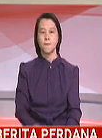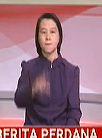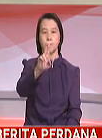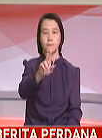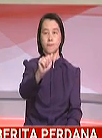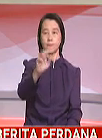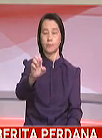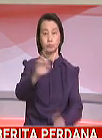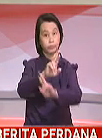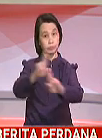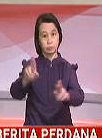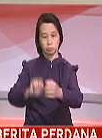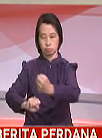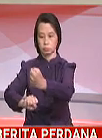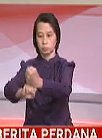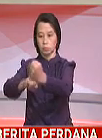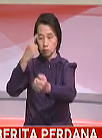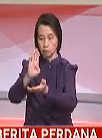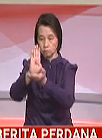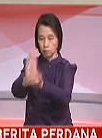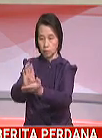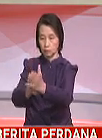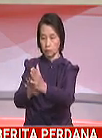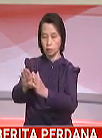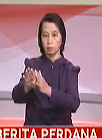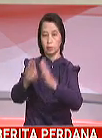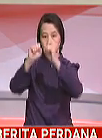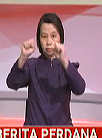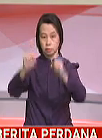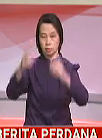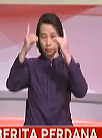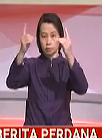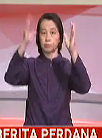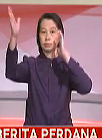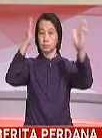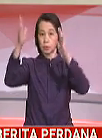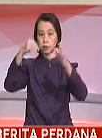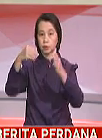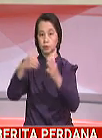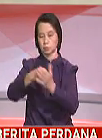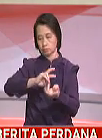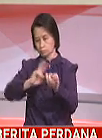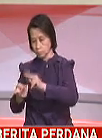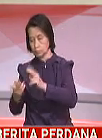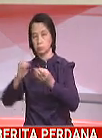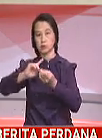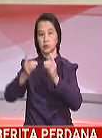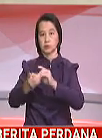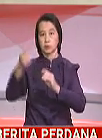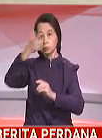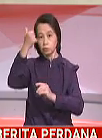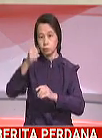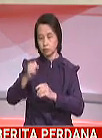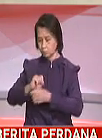UAE sedia menghulurkan sokongan untuk membantu pembangunan sistem pendidikan negara dalam transisi digital, ekoran